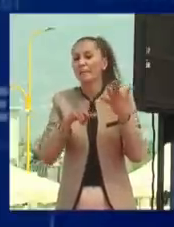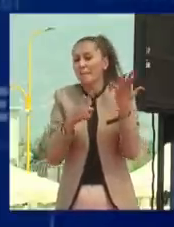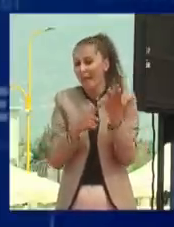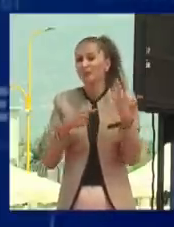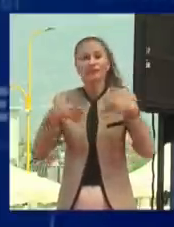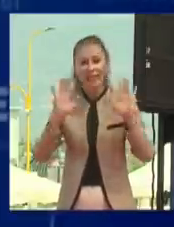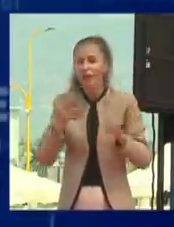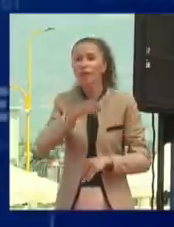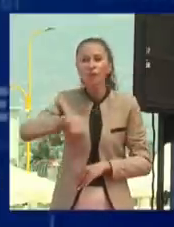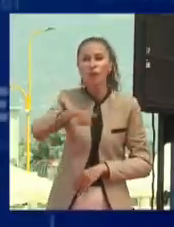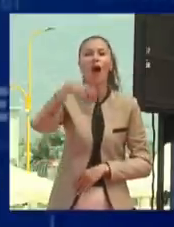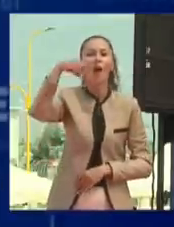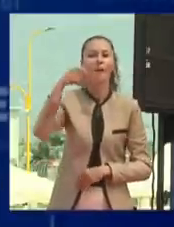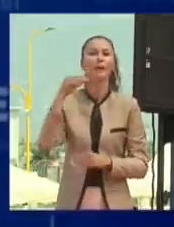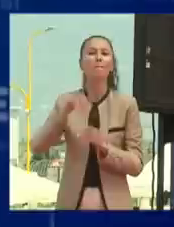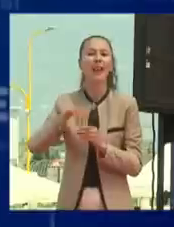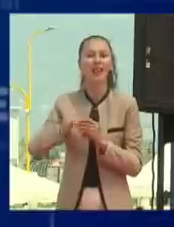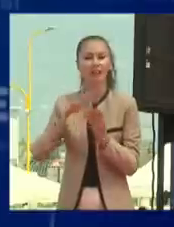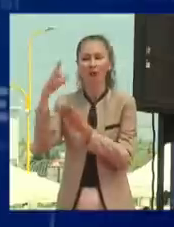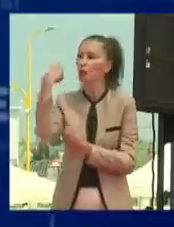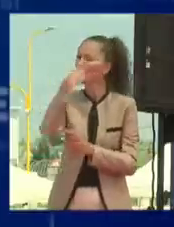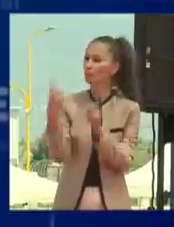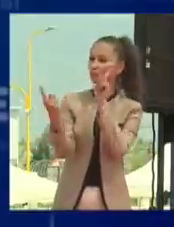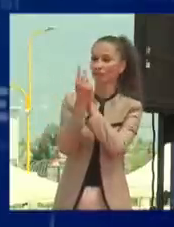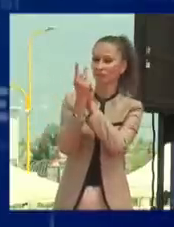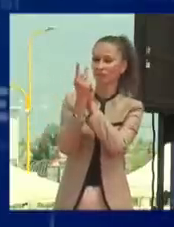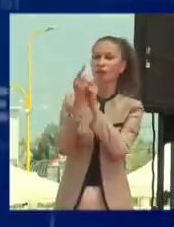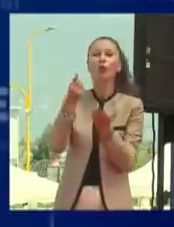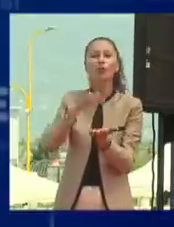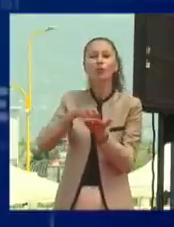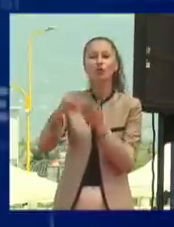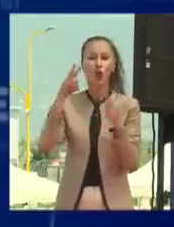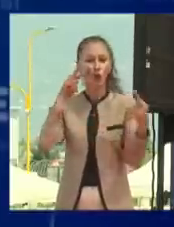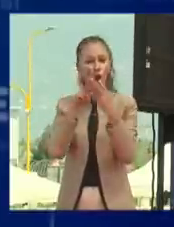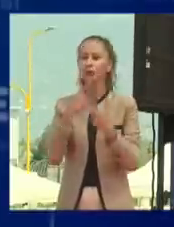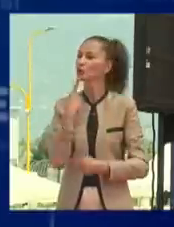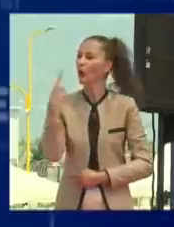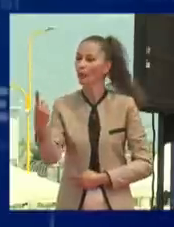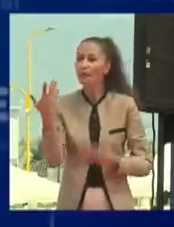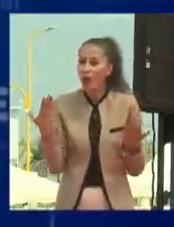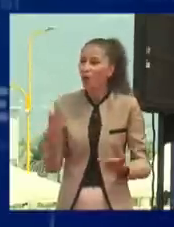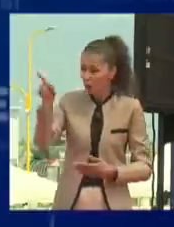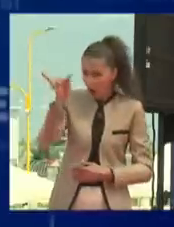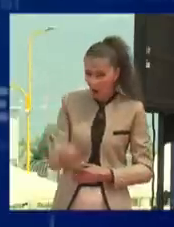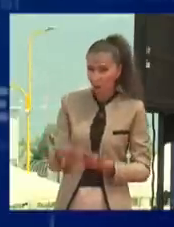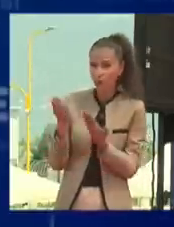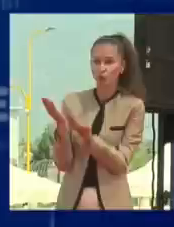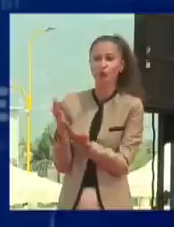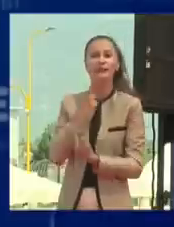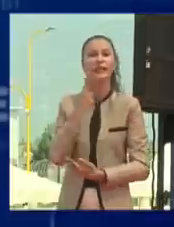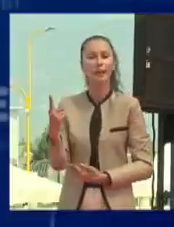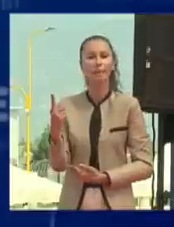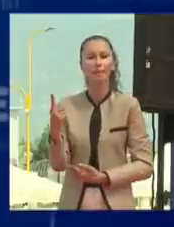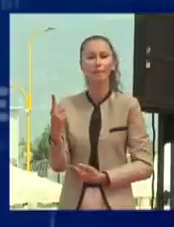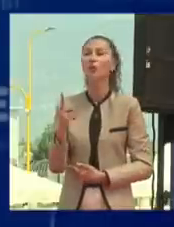yerden değil. Bunu AK Parti milletvekillerinin yüzüne bakarak bütçe görüşmelerinde söyledim. Ya siz bunu hak ediyor musunuz dedim ya.